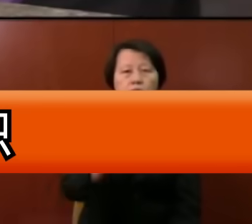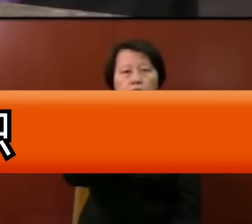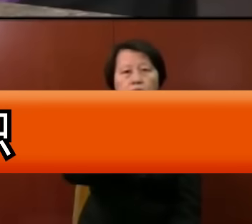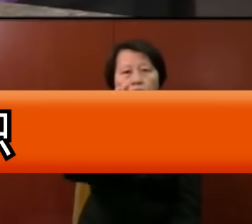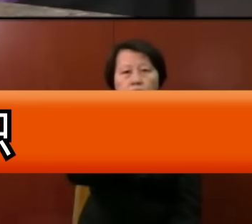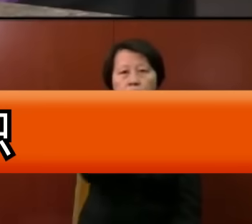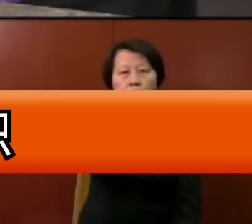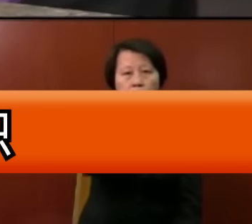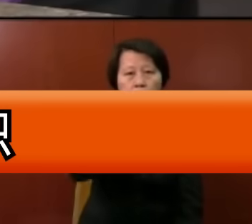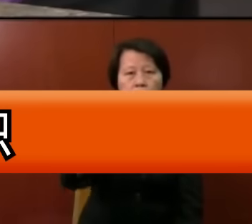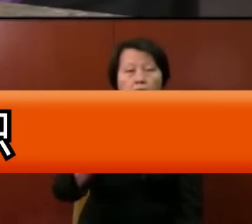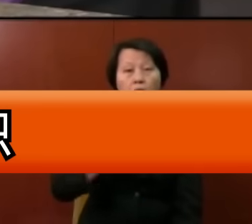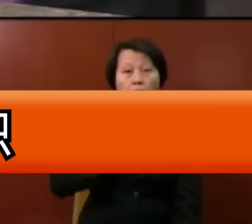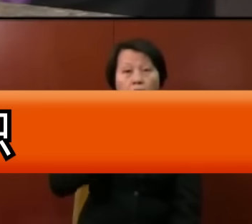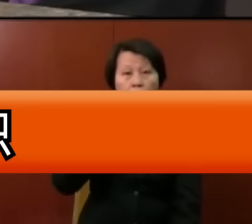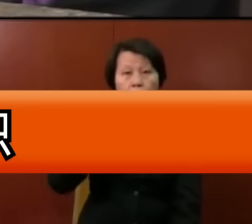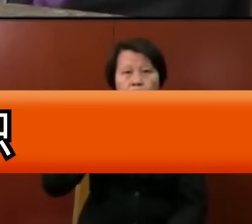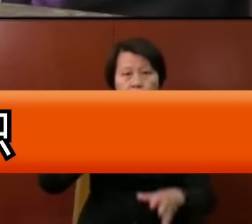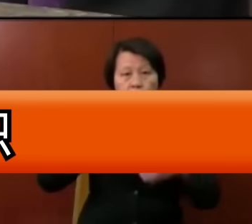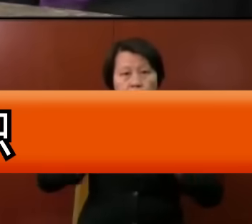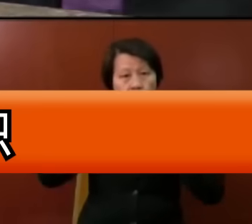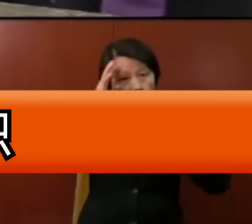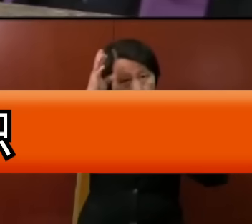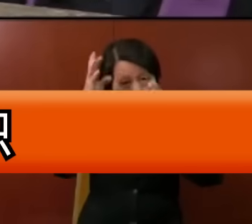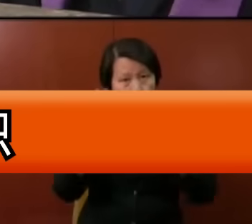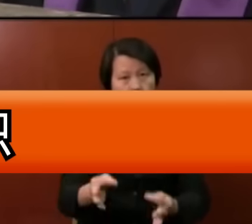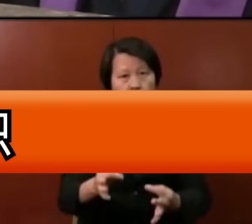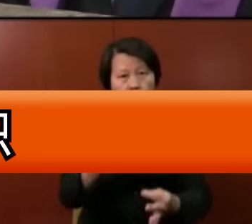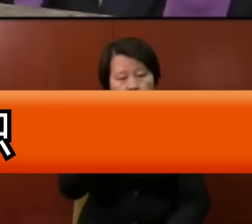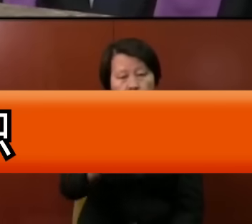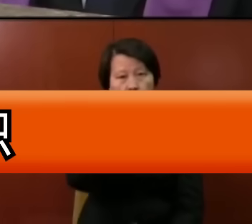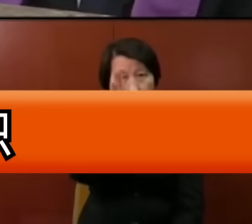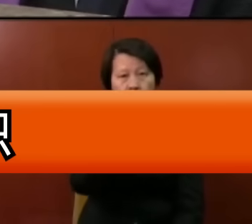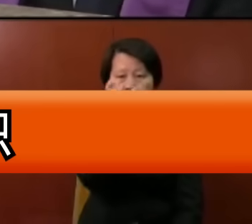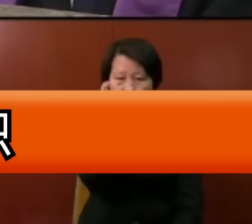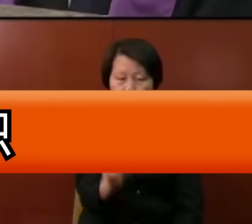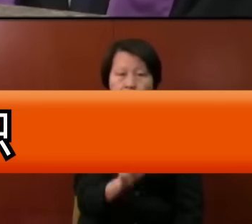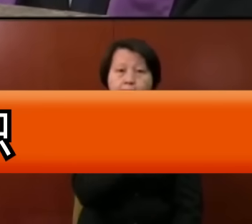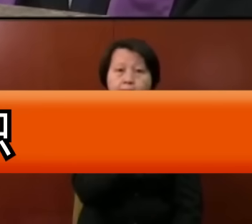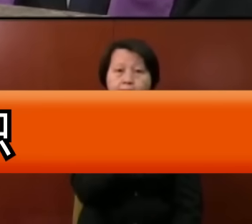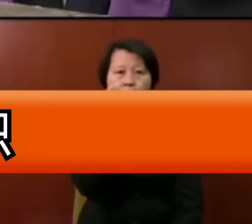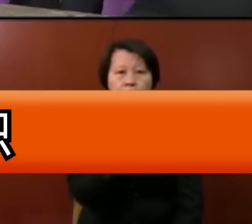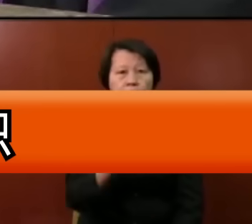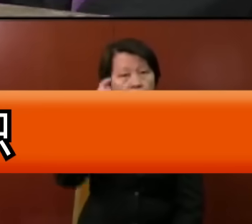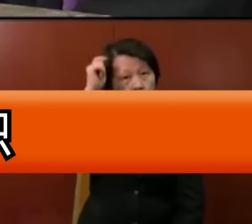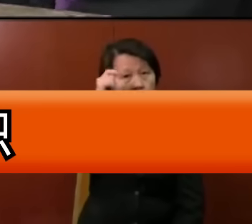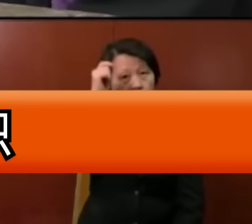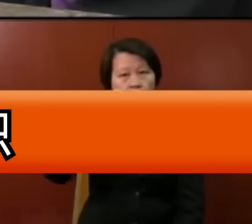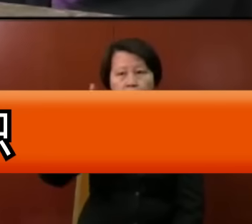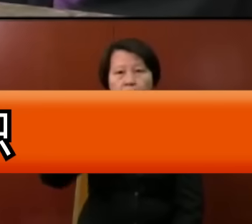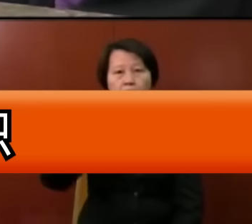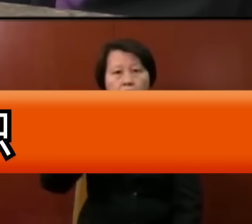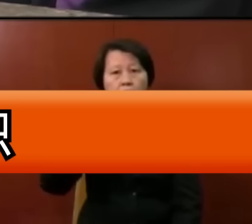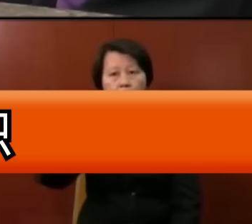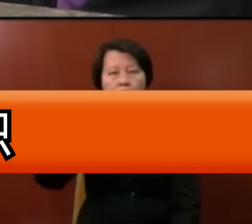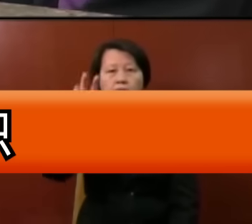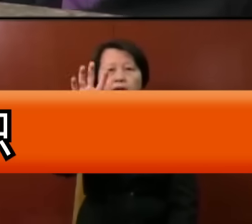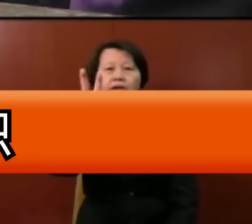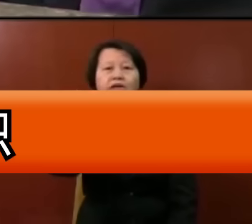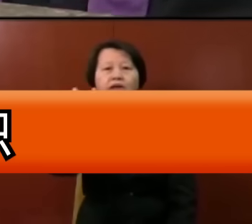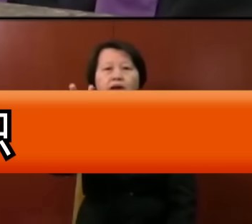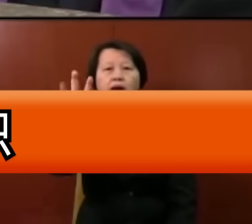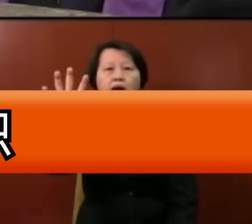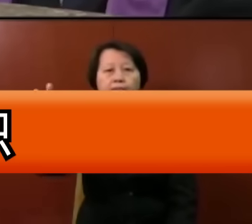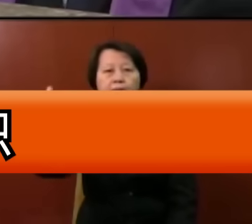sekalian saya telah menerima keputusan undi bagi memilih speaker Tuan lawangsan mendapat sebanyak 34